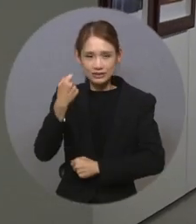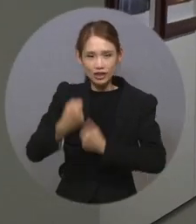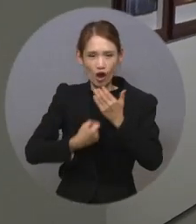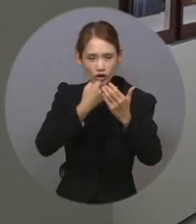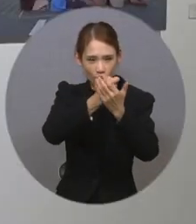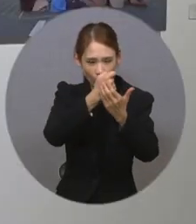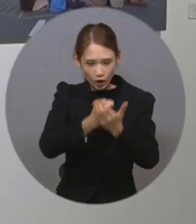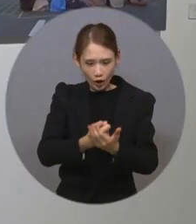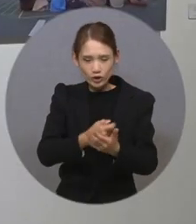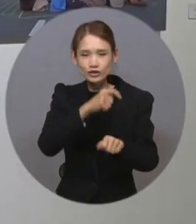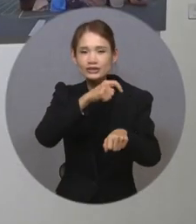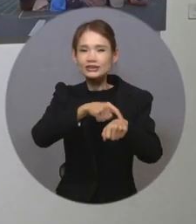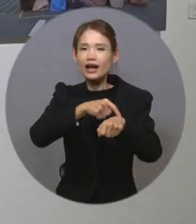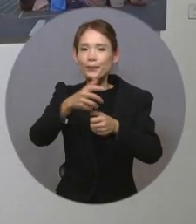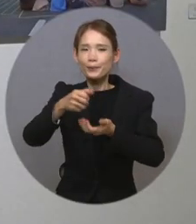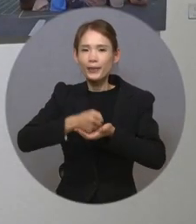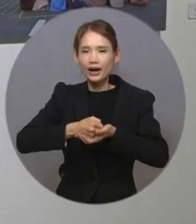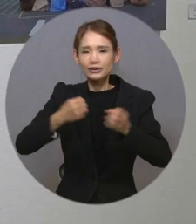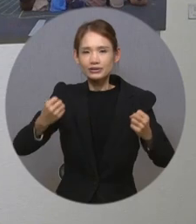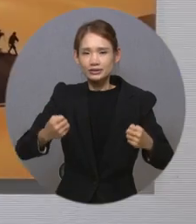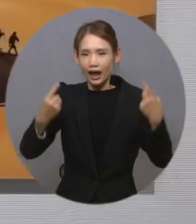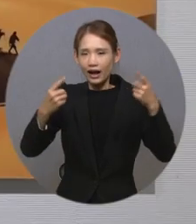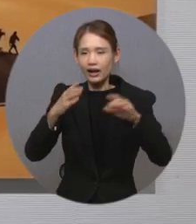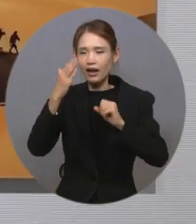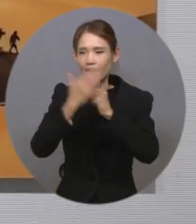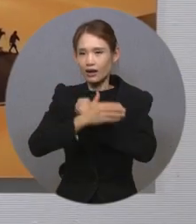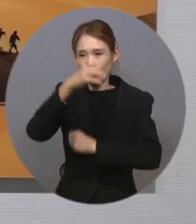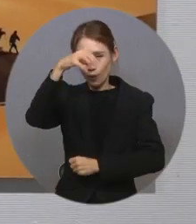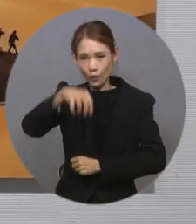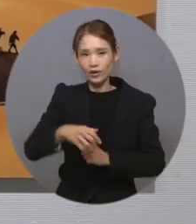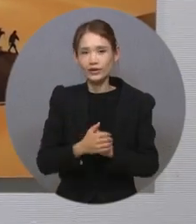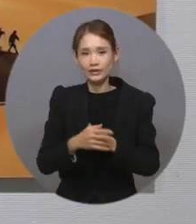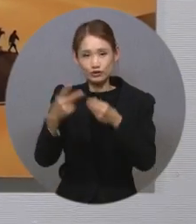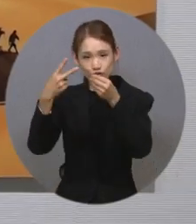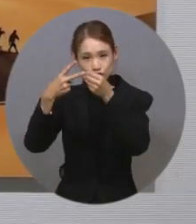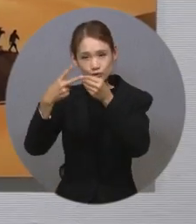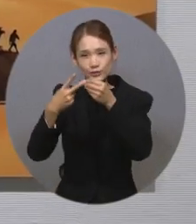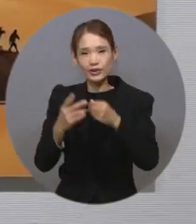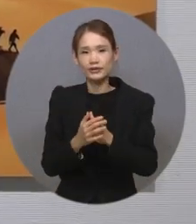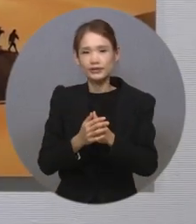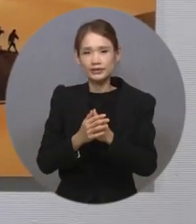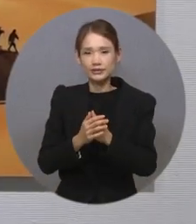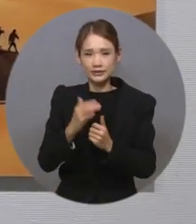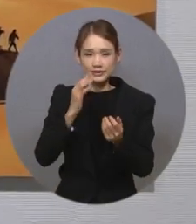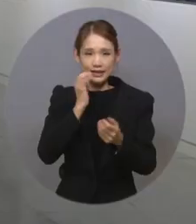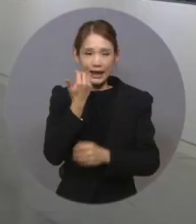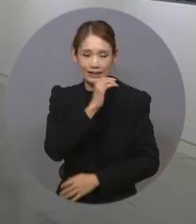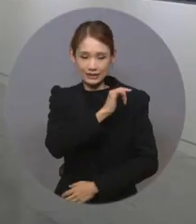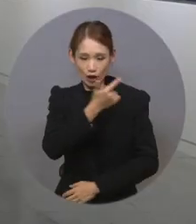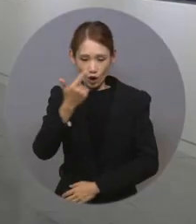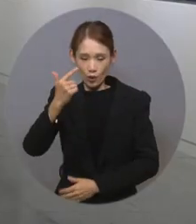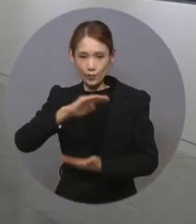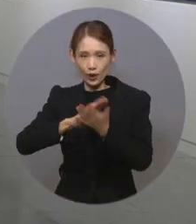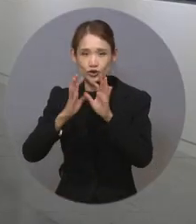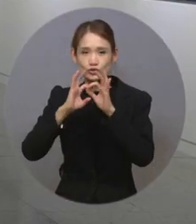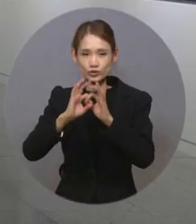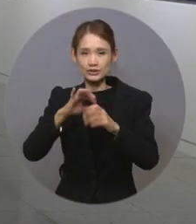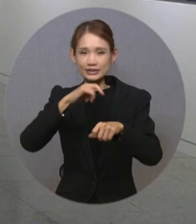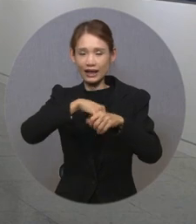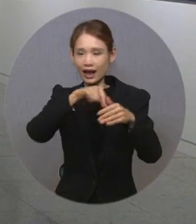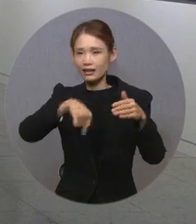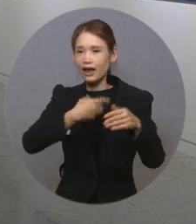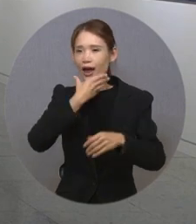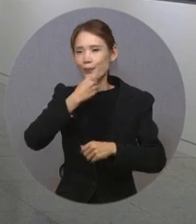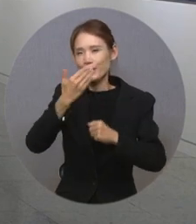순간을 담아낸 찰나의 공간으로, 제2전시장은 색채의 변주를 통한 시간 속에서의